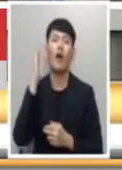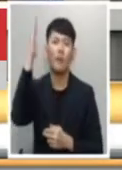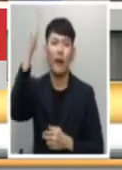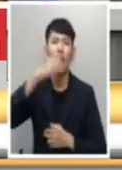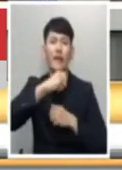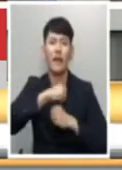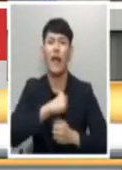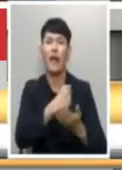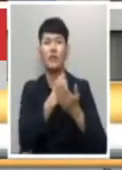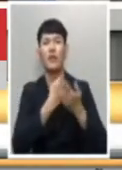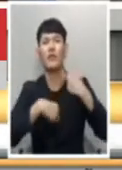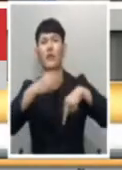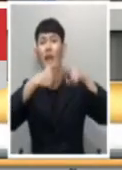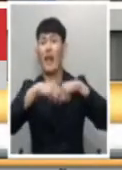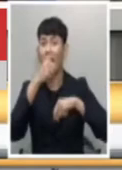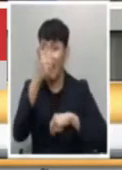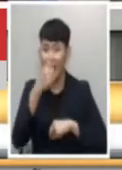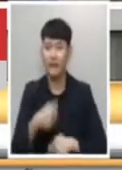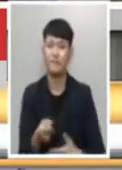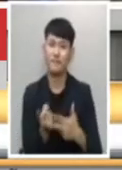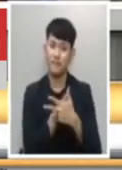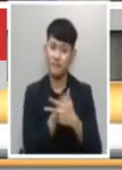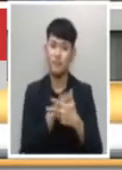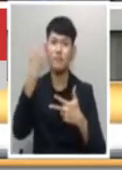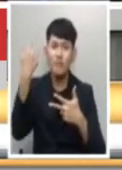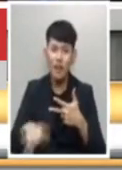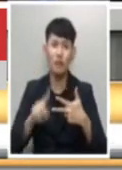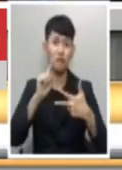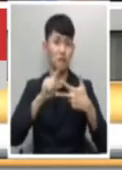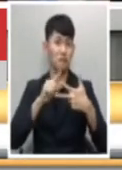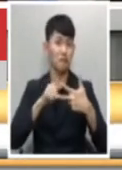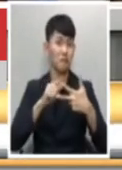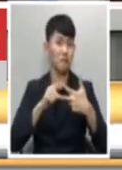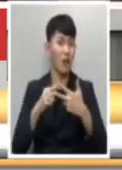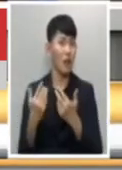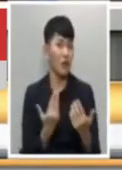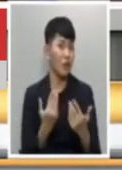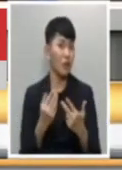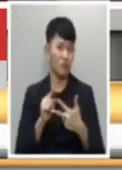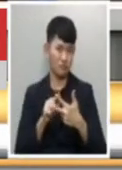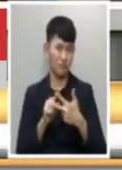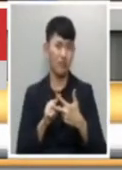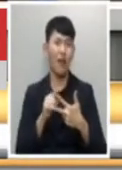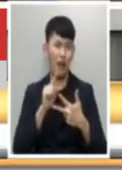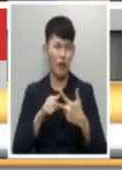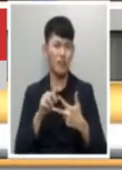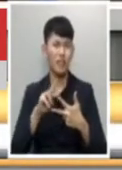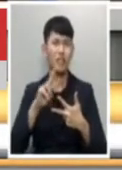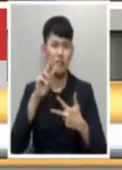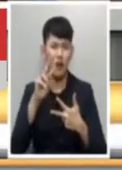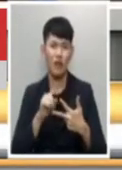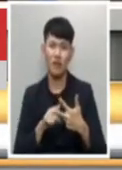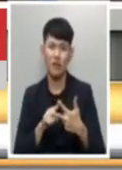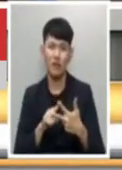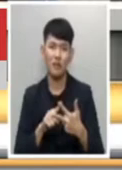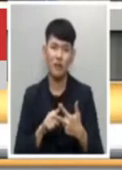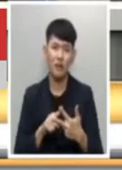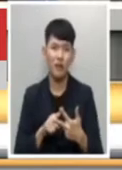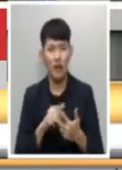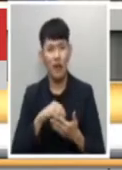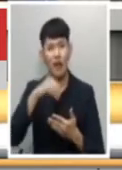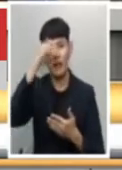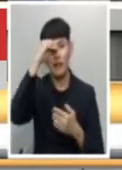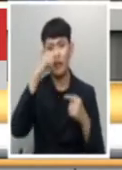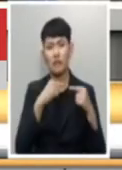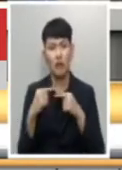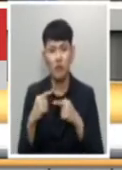จแล้วเนี่ยปีถัดมาก็มีลูกคนที่2ครับพอมีลูกคนที่2เนี่ยไม่สามารถที่จะเรียนต่อได้ก็